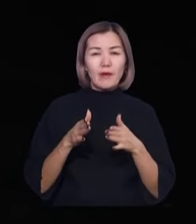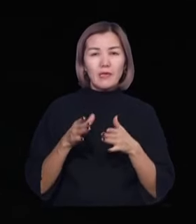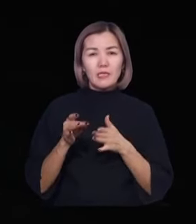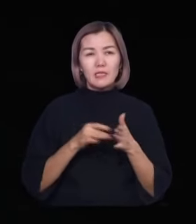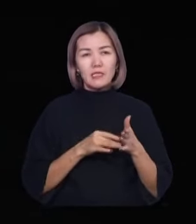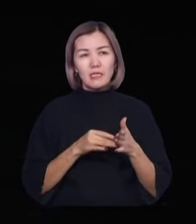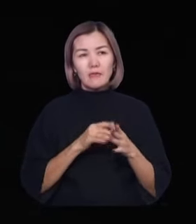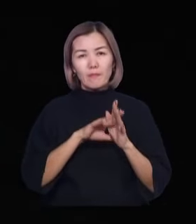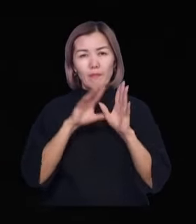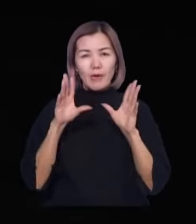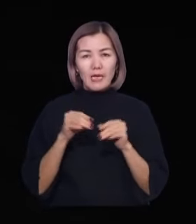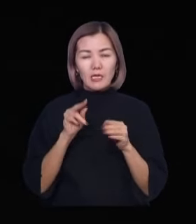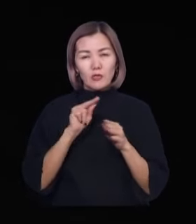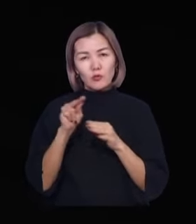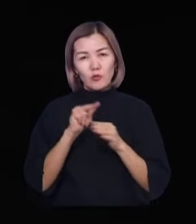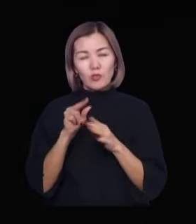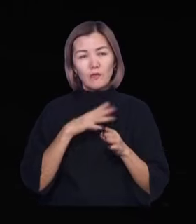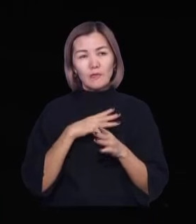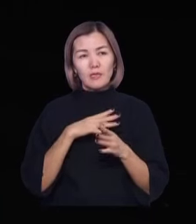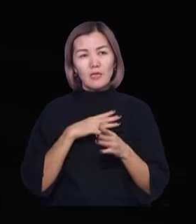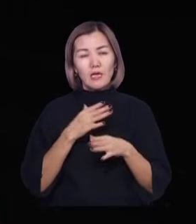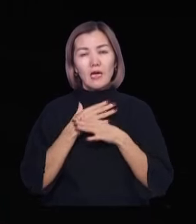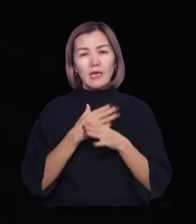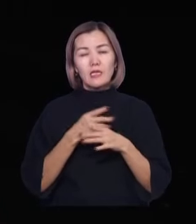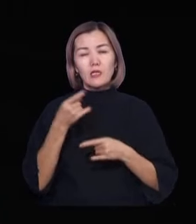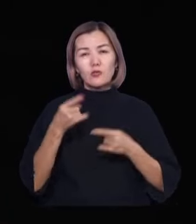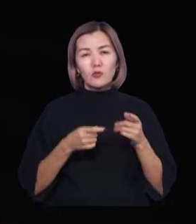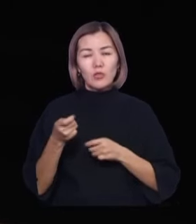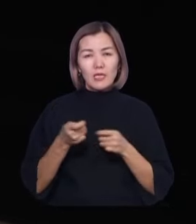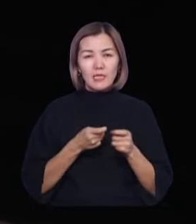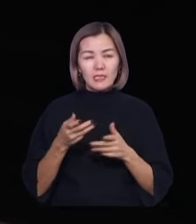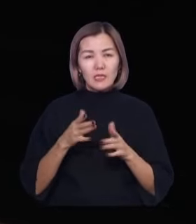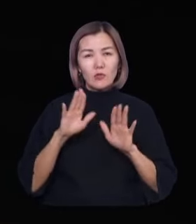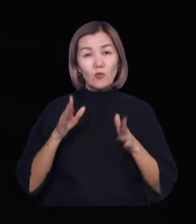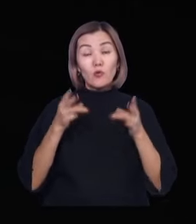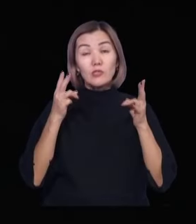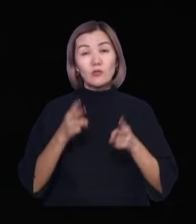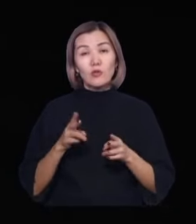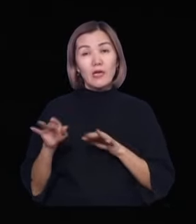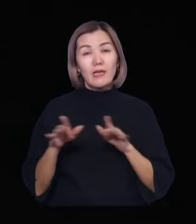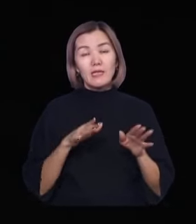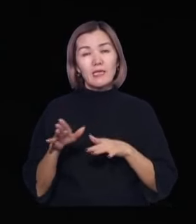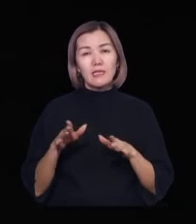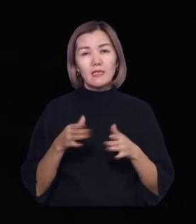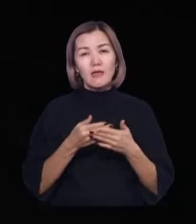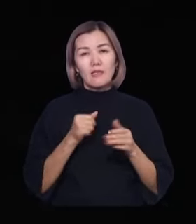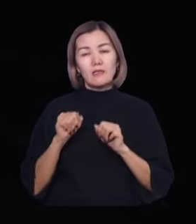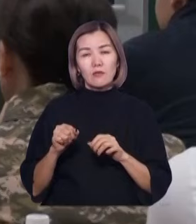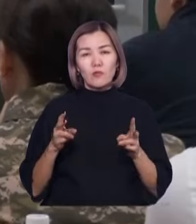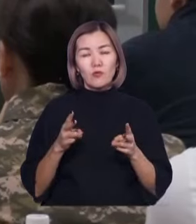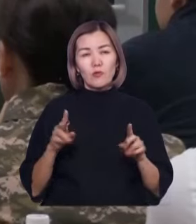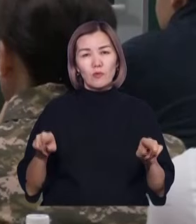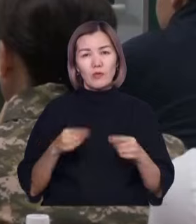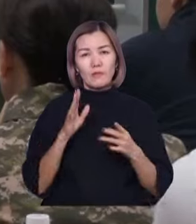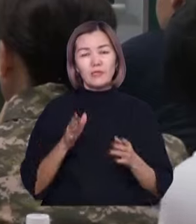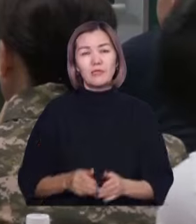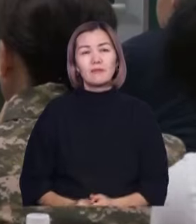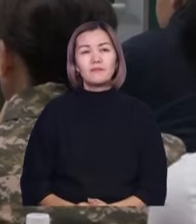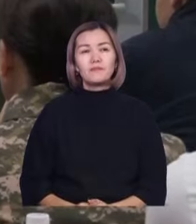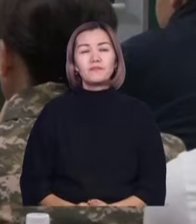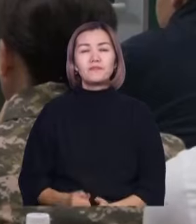жинауды үйретеміз. Жалпы мұндай дискурстар арқылы журналистердің оқыс оқиғада әрекет ету дағдылары қалыптасады.